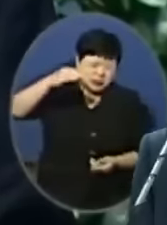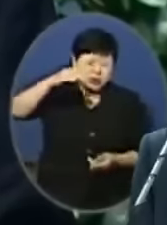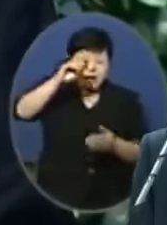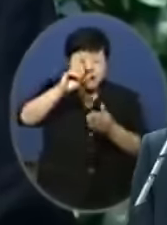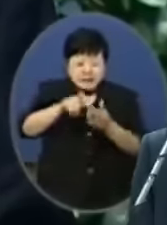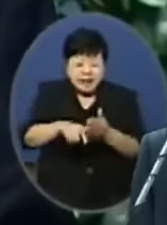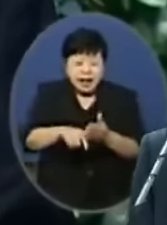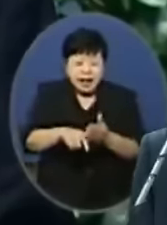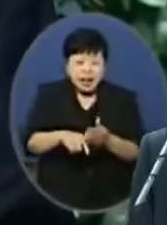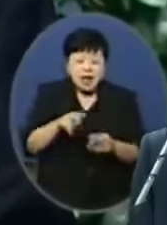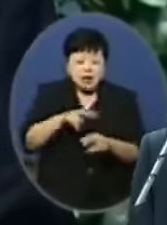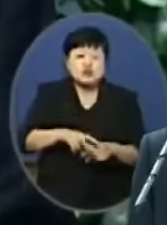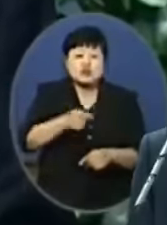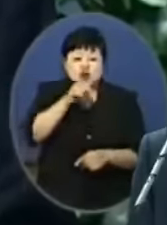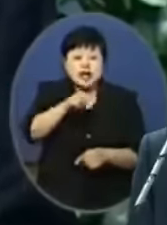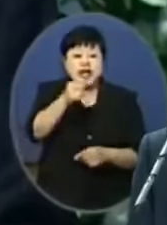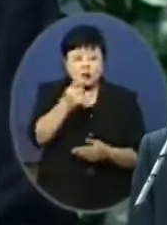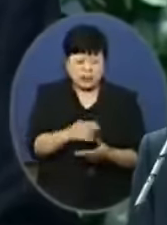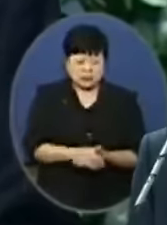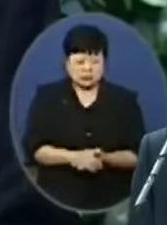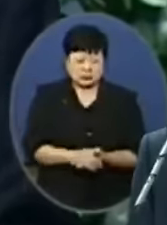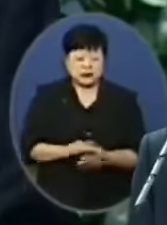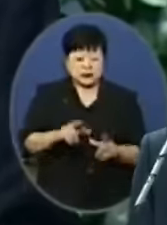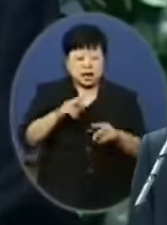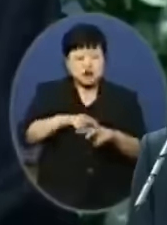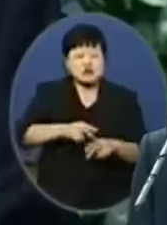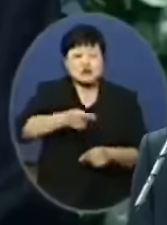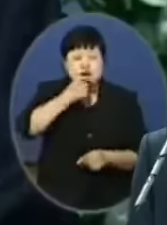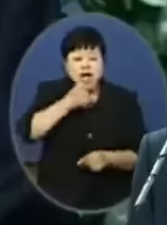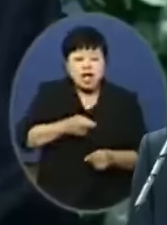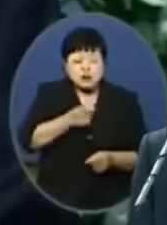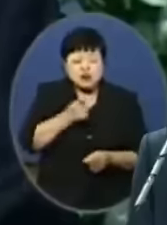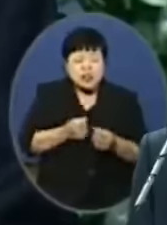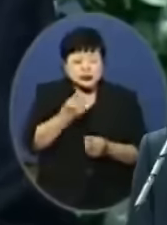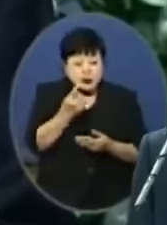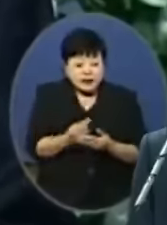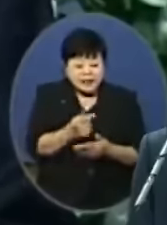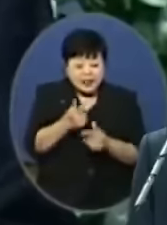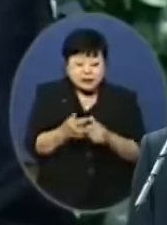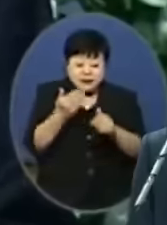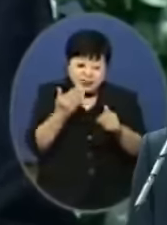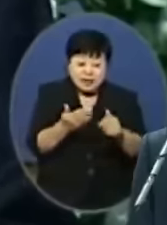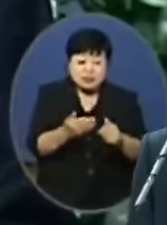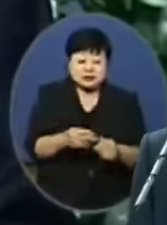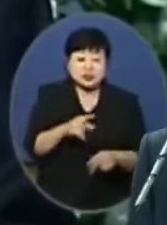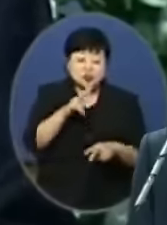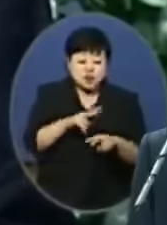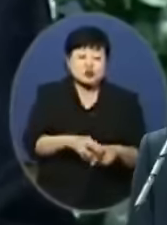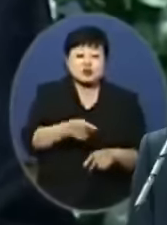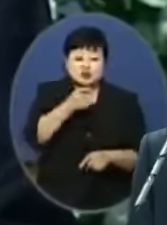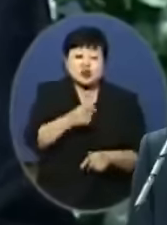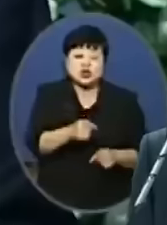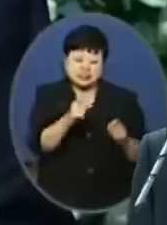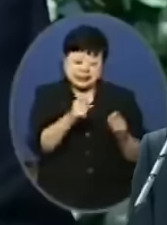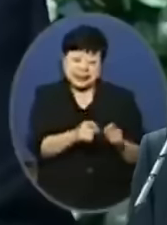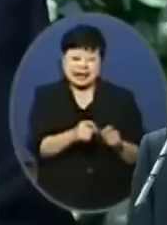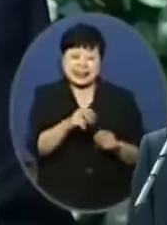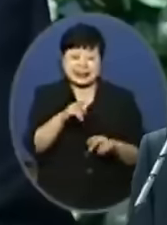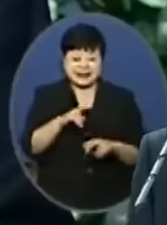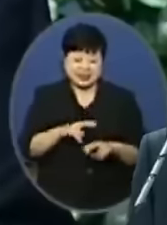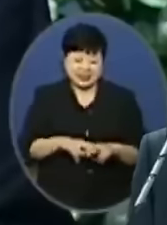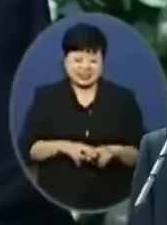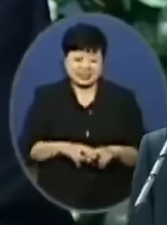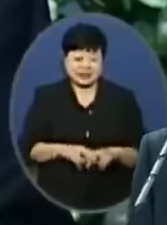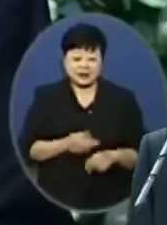대낮에 우물가에 오는 것입니다. 그날도 우물가에 물 길러 왔는데 예수님은 우물가에 앉아 계시고 제자들은